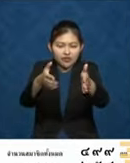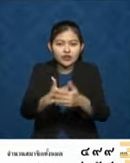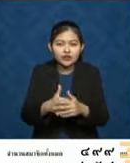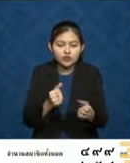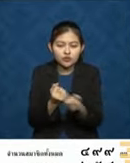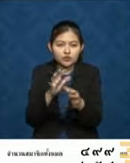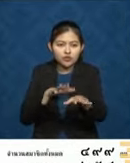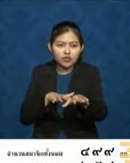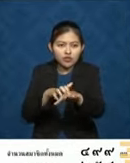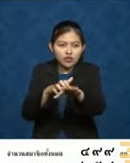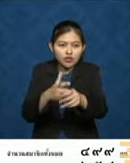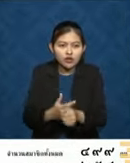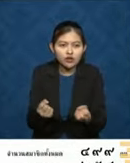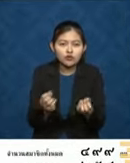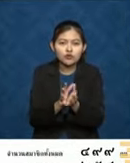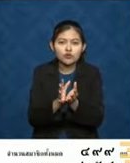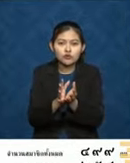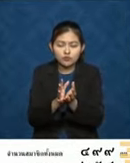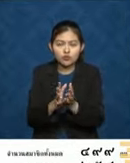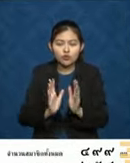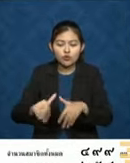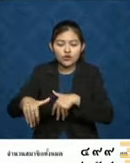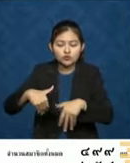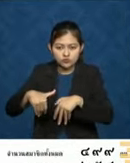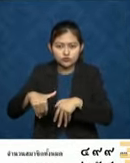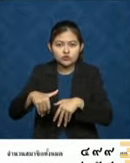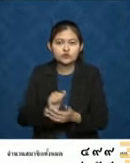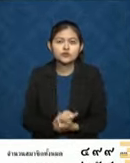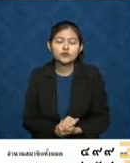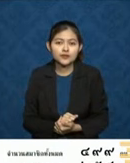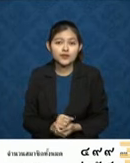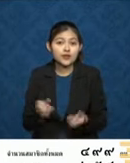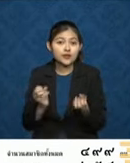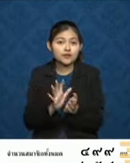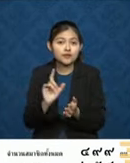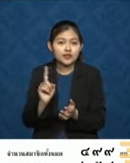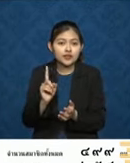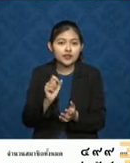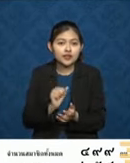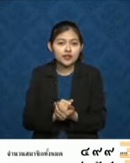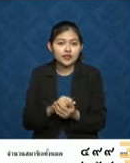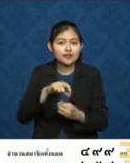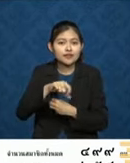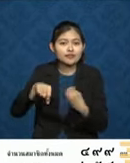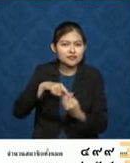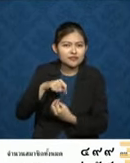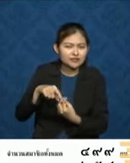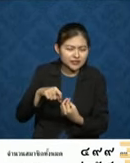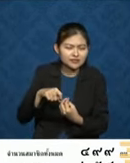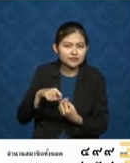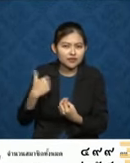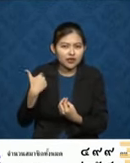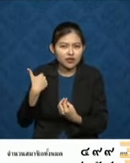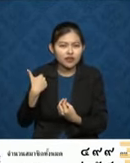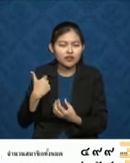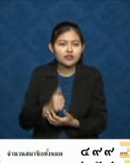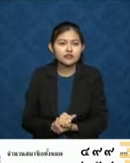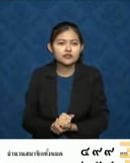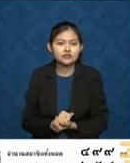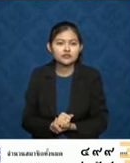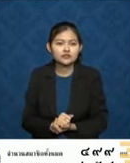ให้เกิดความเสียหายต่อชีวิตและทรัพย์สินของพี่น้องค่ะตลอดจนเสียหายจนมูลค่าเศษฐกิจเศรษฐกิจเป็นอย่างยิ่งดังนั้นค่ะท่าน